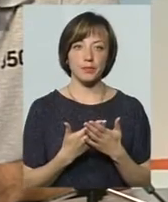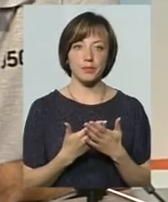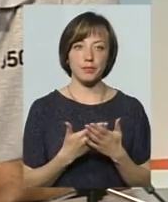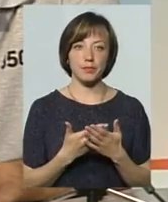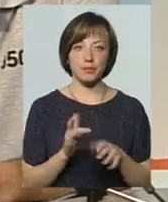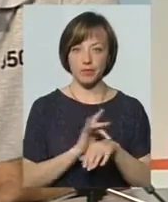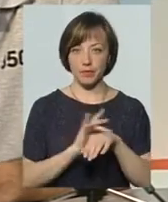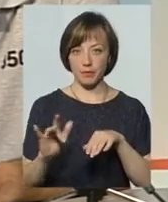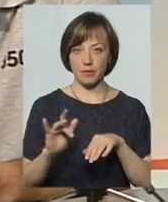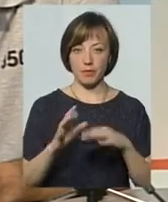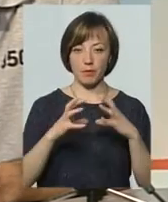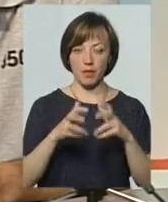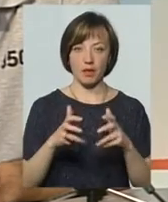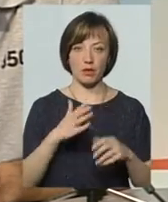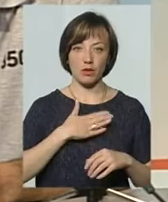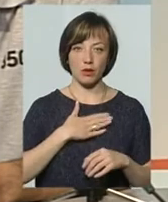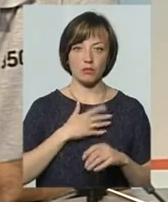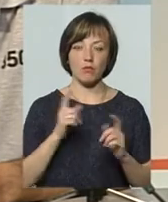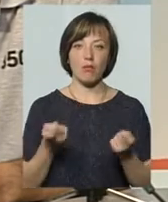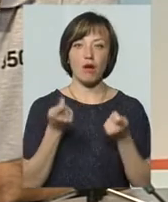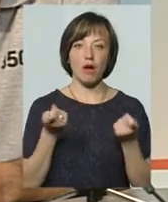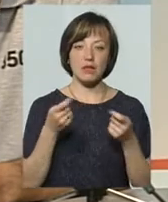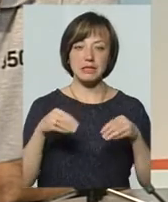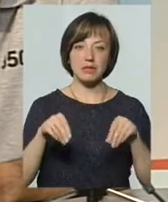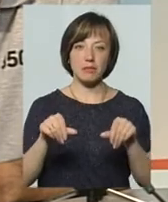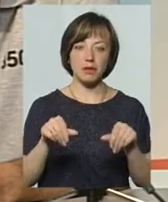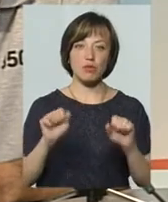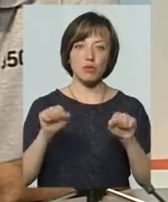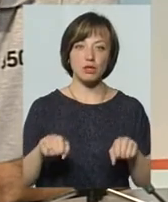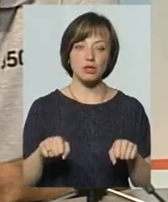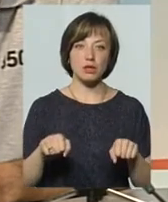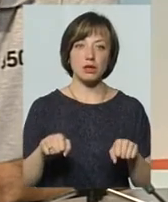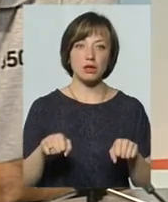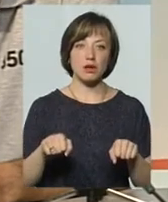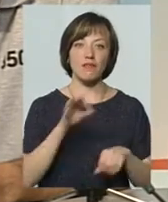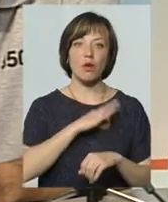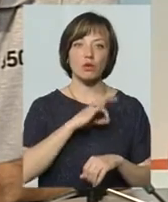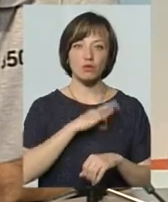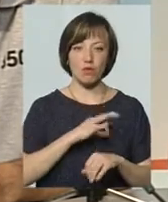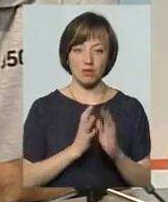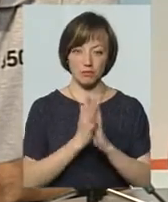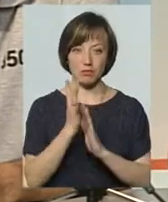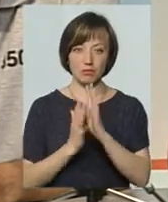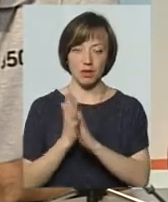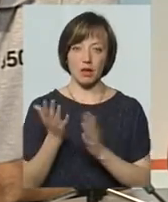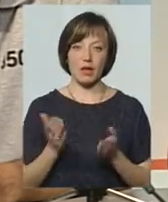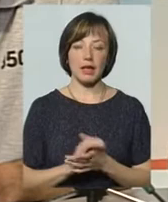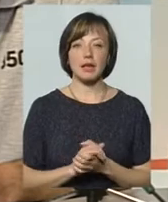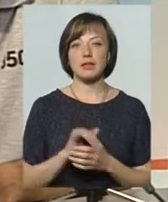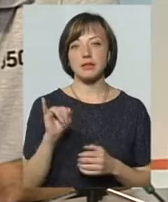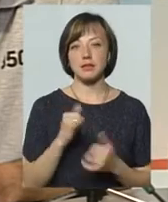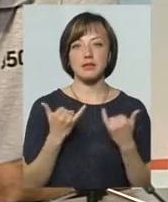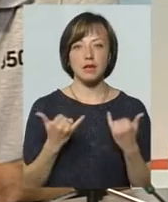голод, тобто на нашій планеті, тому що буде дуже мало земель, на яких можна їх використовувати буде. І